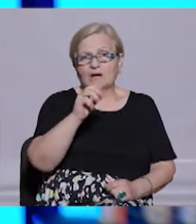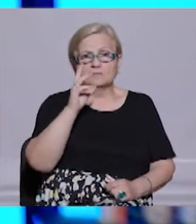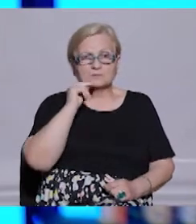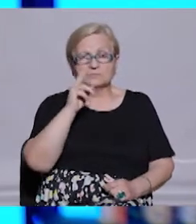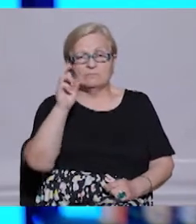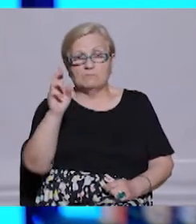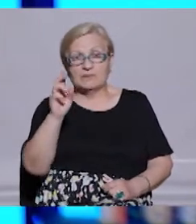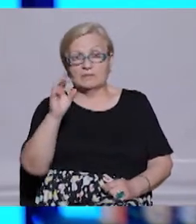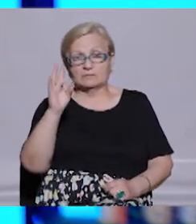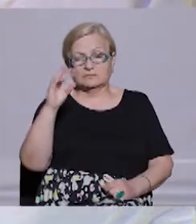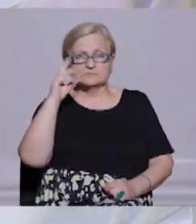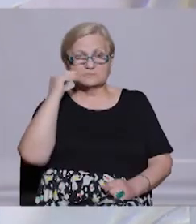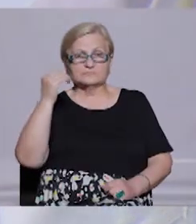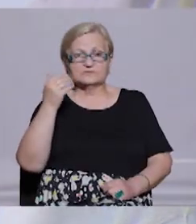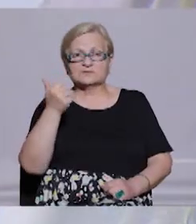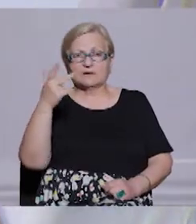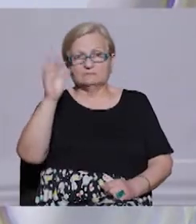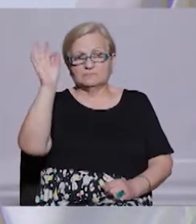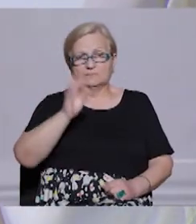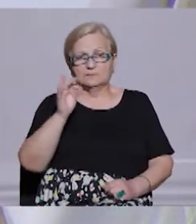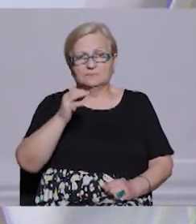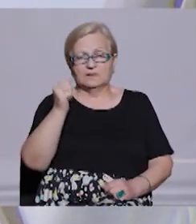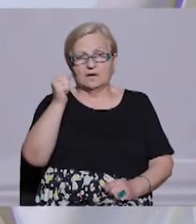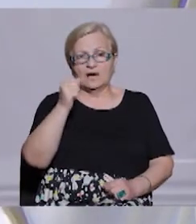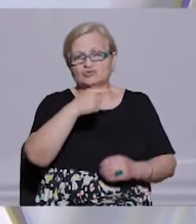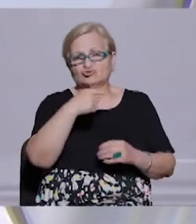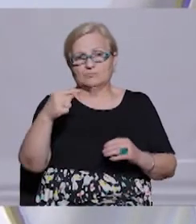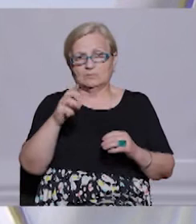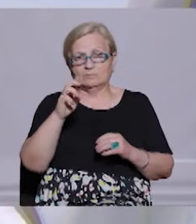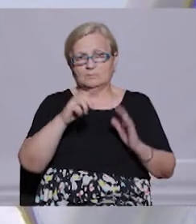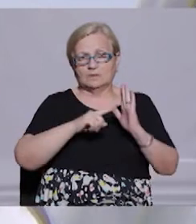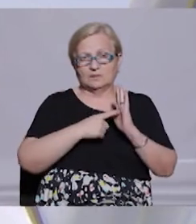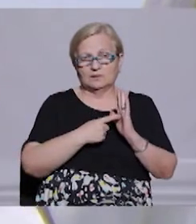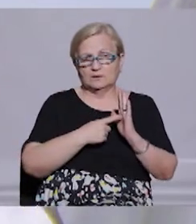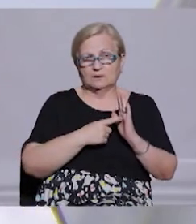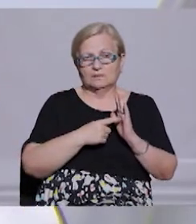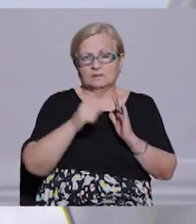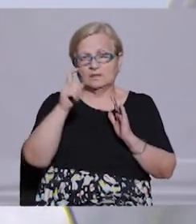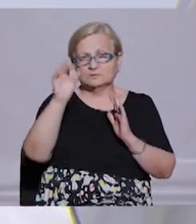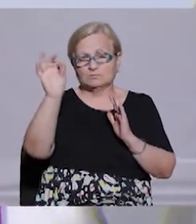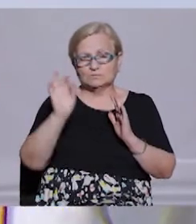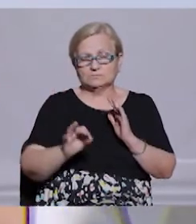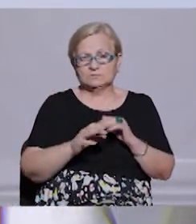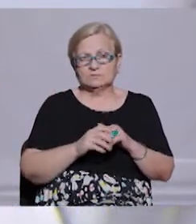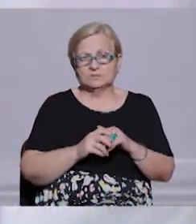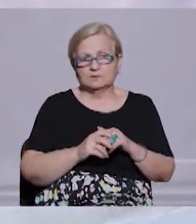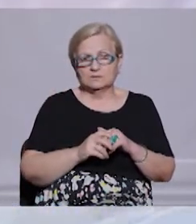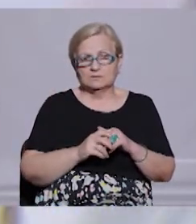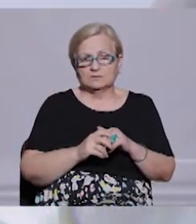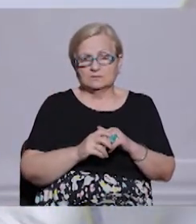რამდენი პროცენტია? ა შეფარდებული ბესთან გამრავლებული 100%-ზე. აი